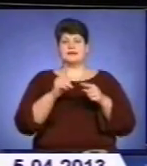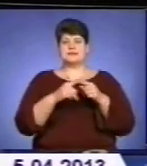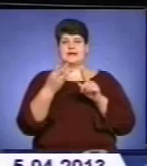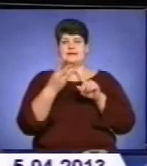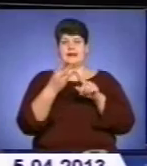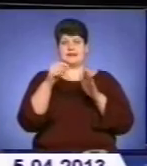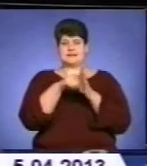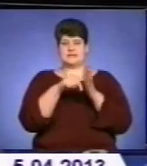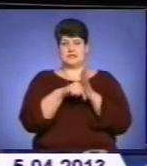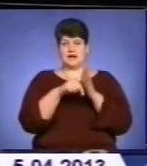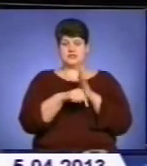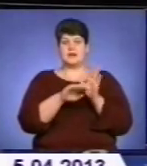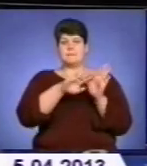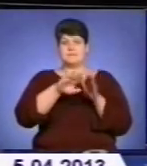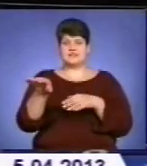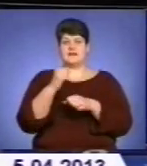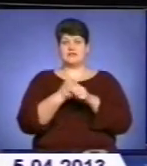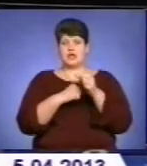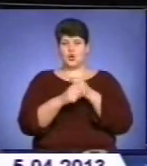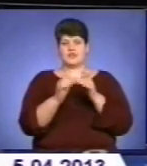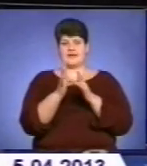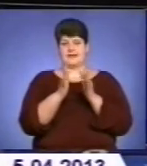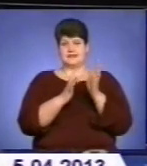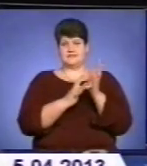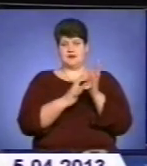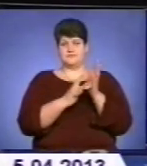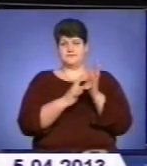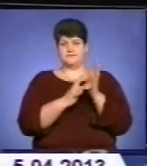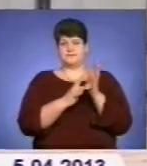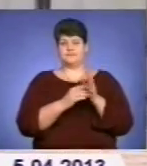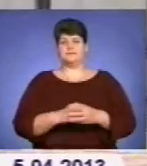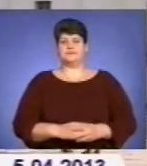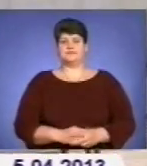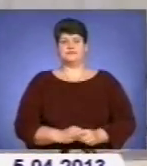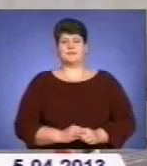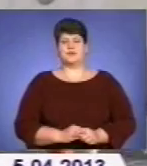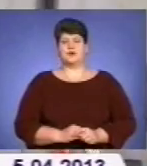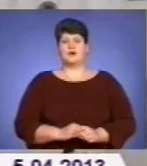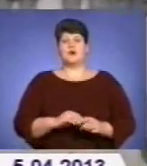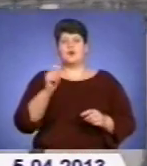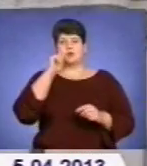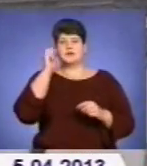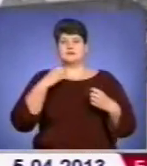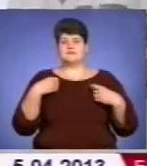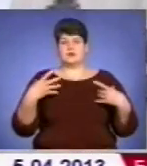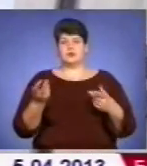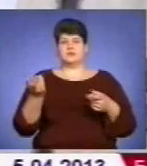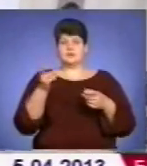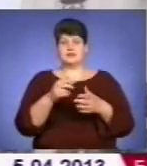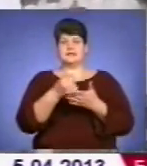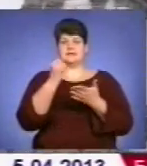свято після Великодня і Різдва Христового. Детальніше дивимось далі. В Україну свято прийшло з